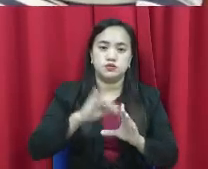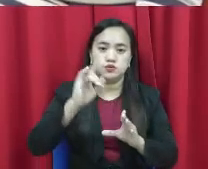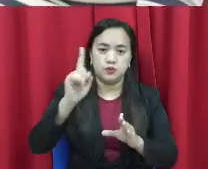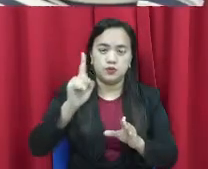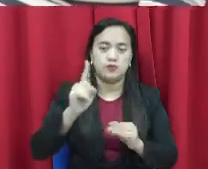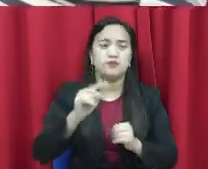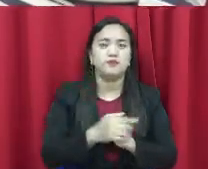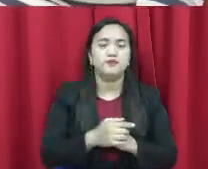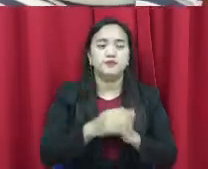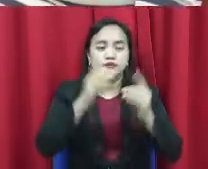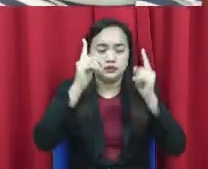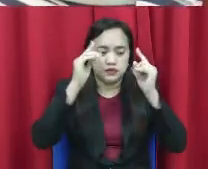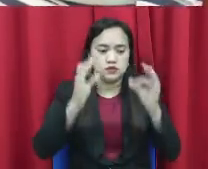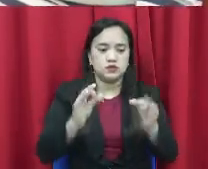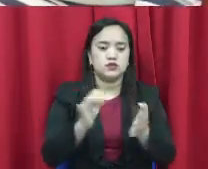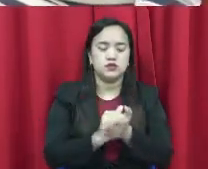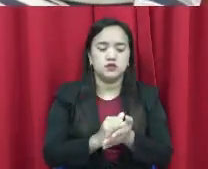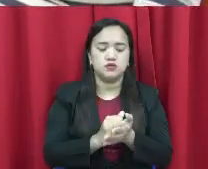decis